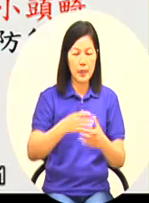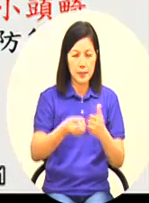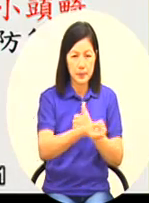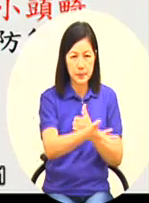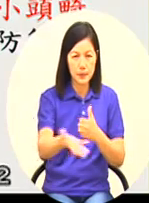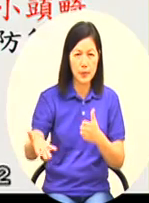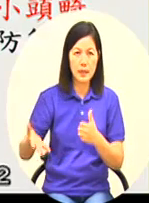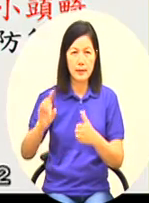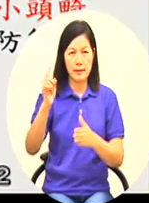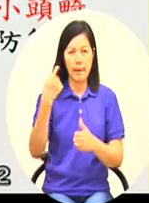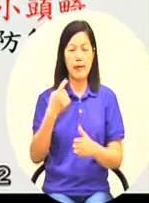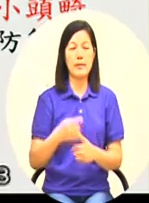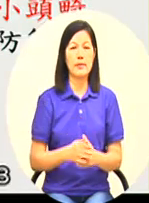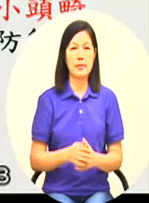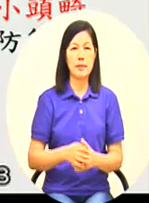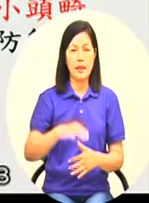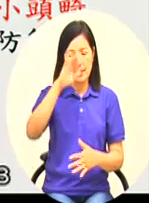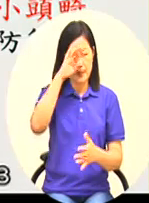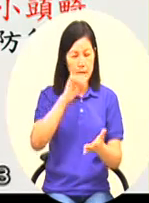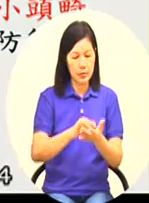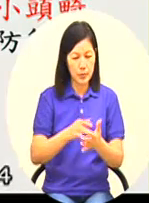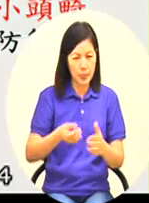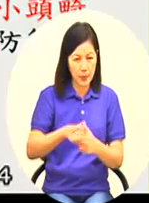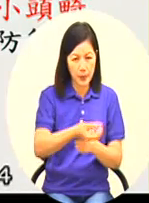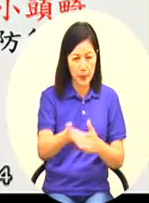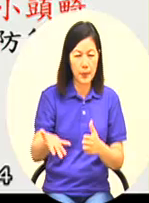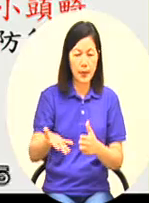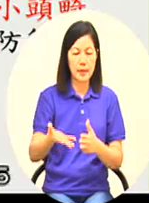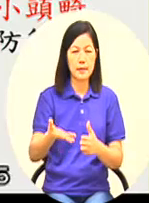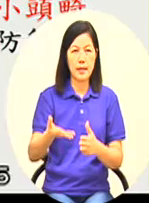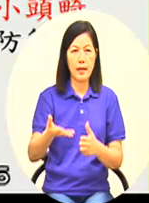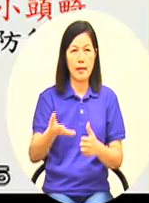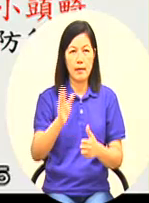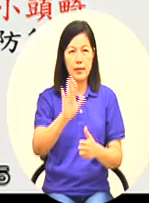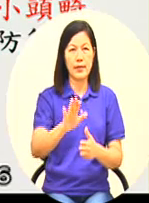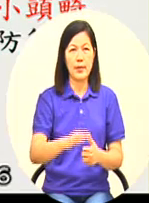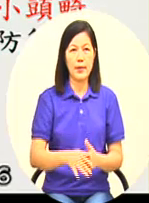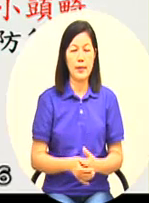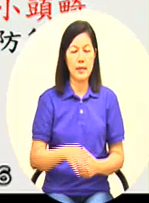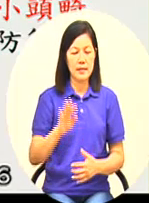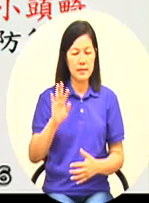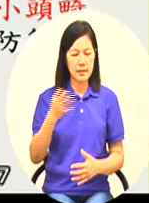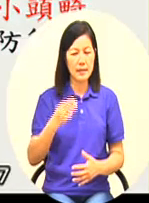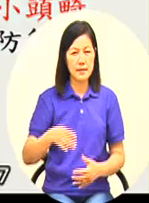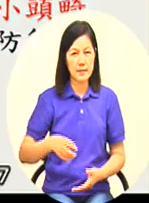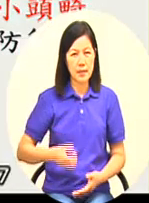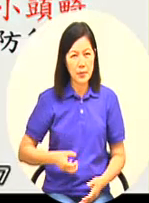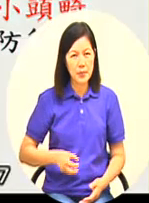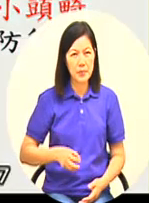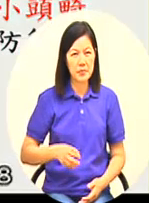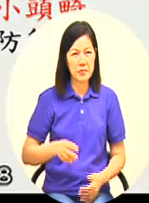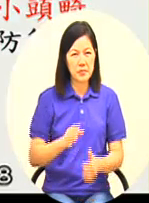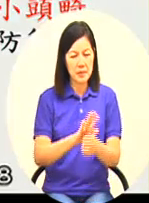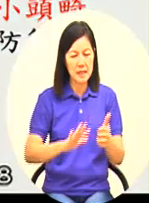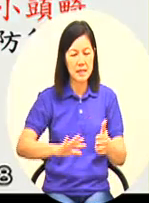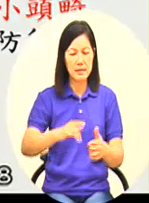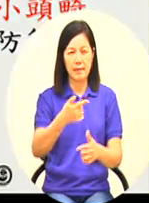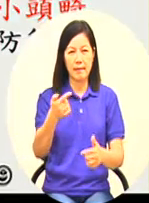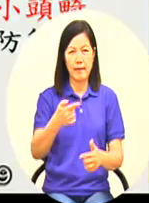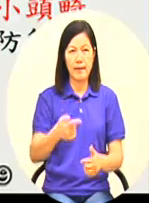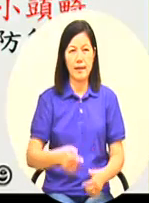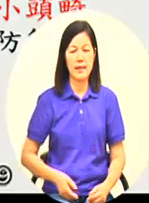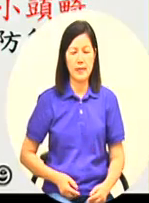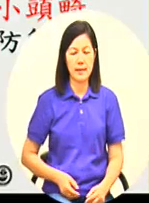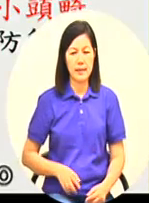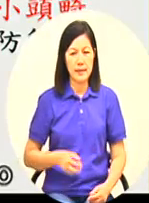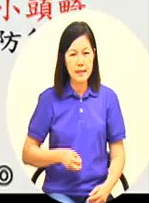介啊，病毒感染症状嘞对不对哈？不明显，但对孕妇威胁最大，会导致胎儿的小头